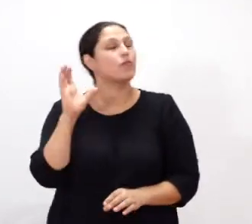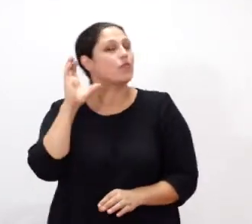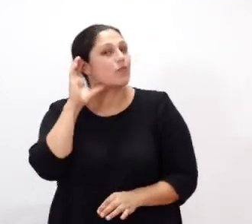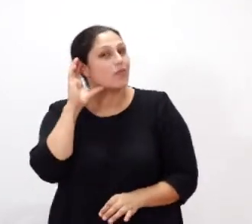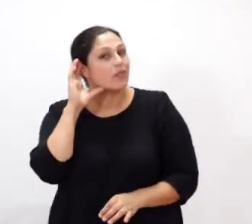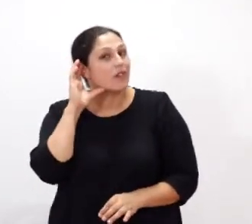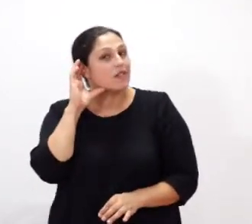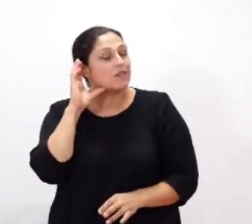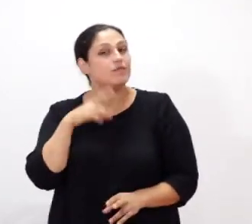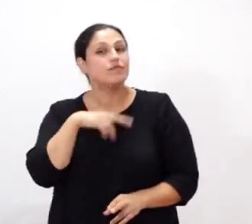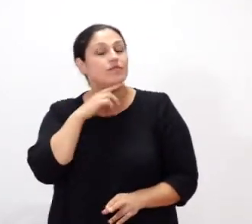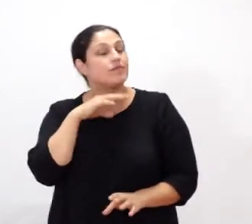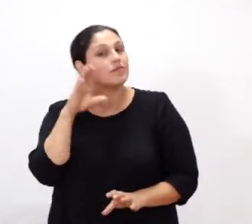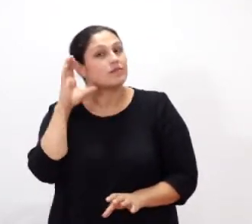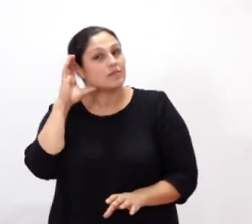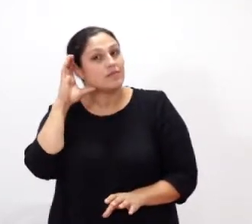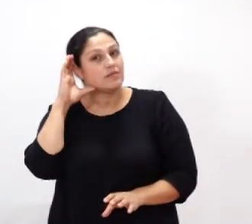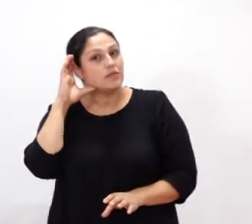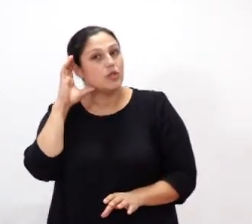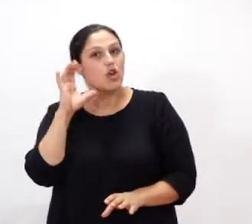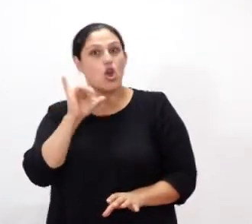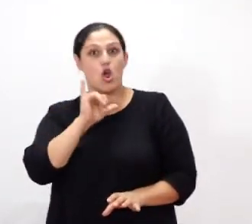خوش او دقت باشید